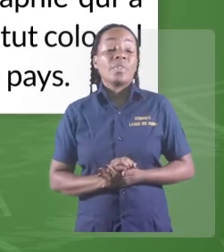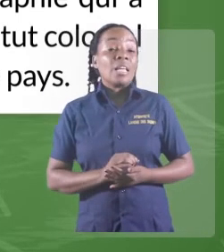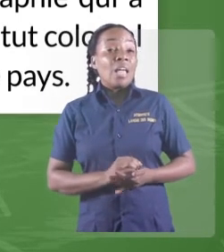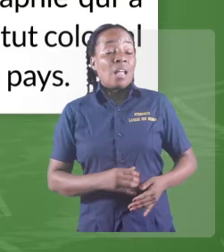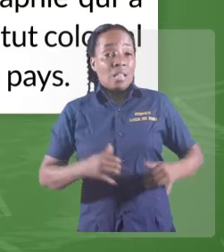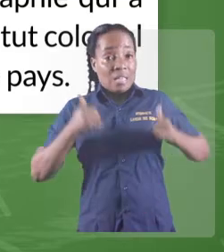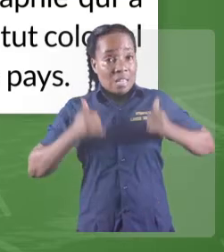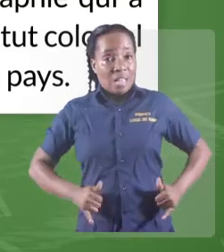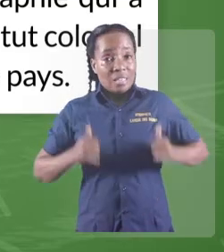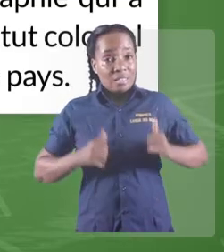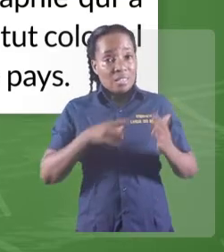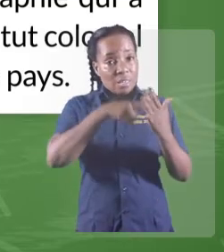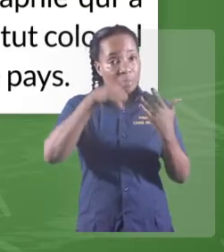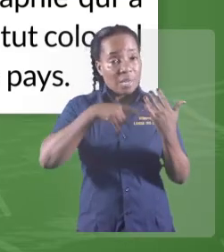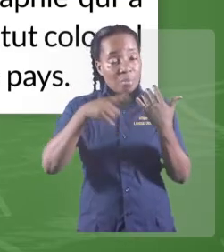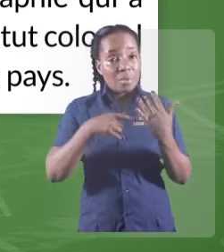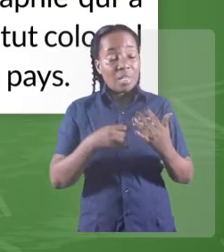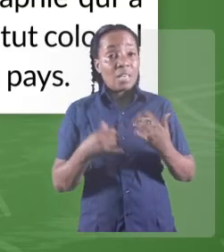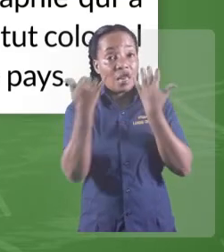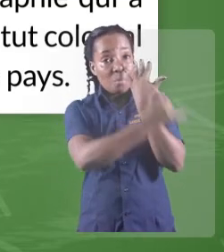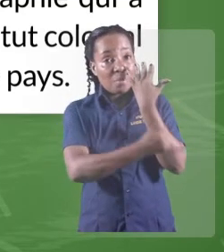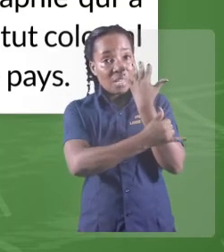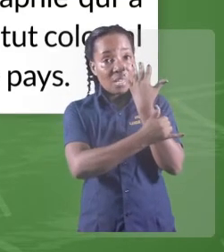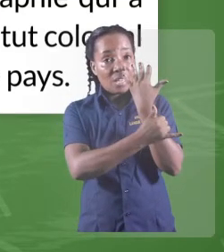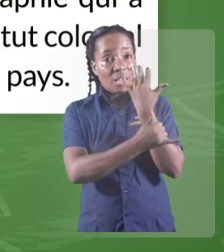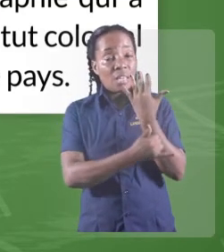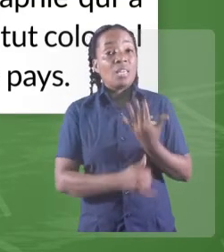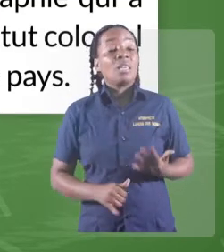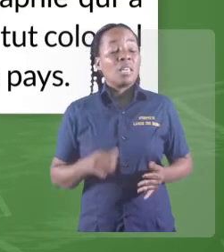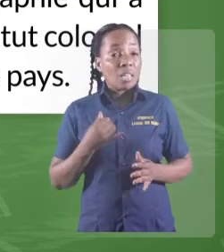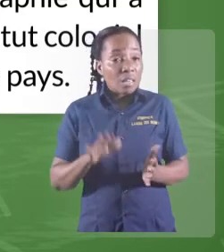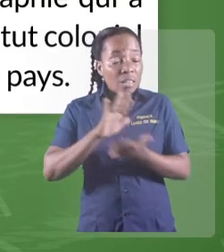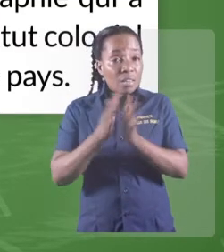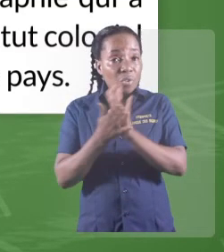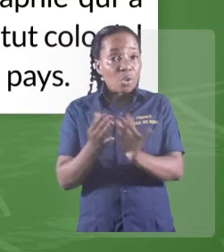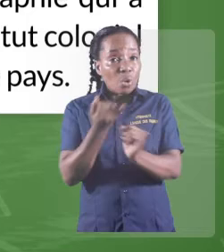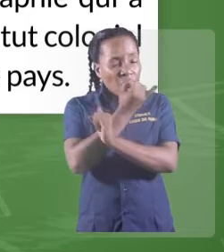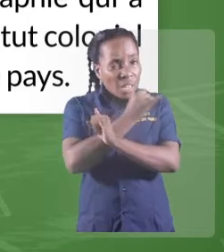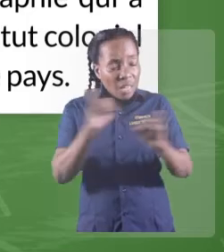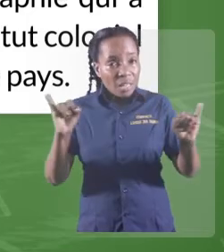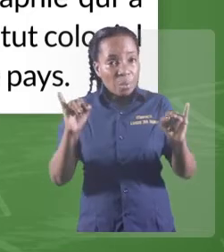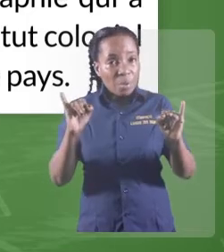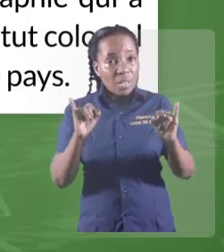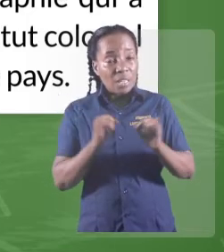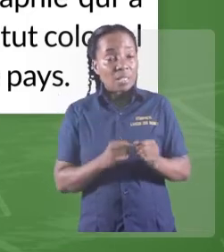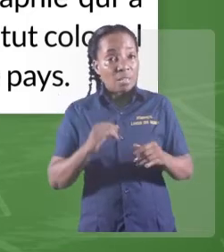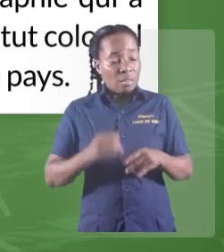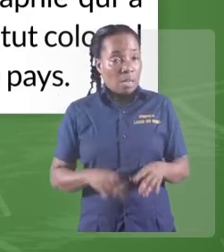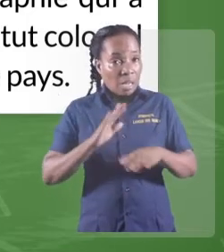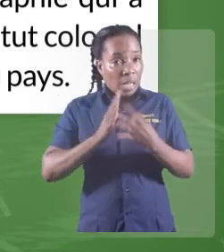journaliste. L'Algérie est l'un des pays dont l'indépendance a été âprement